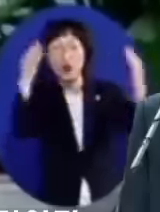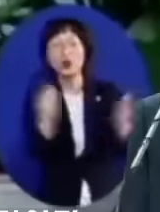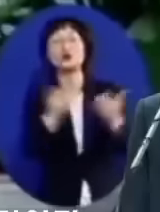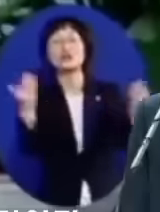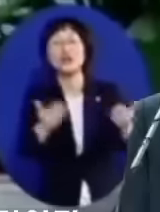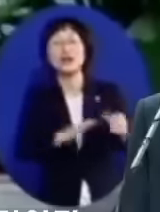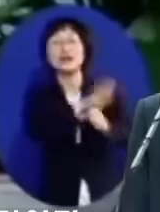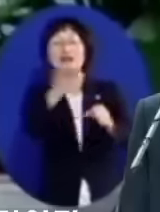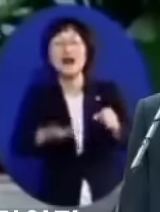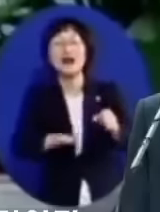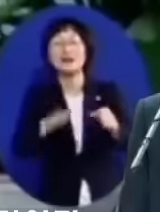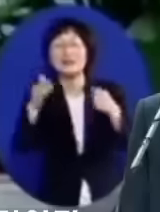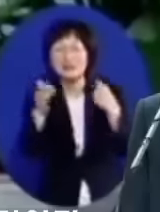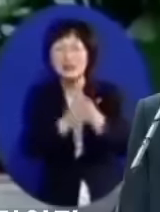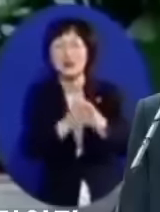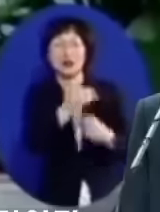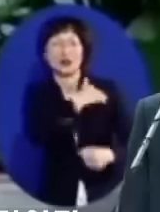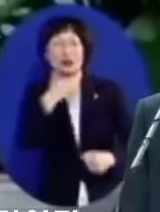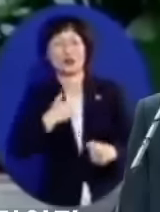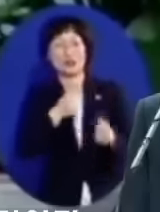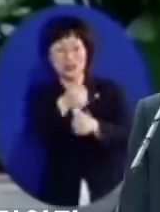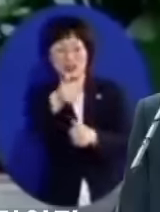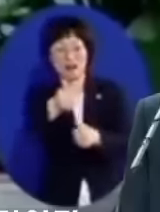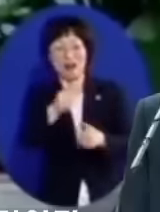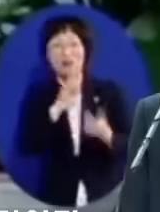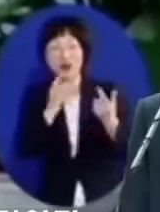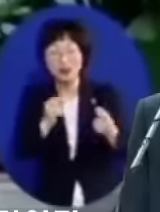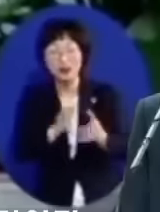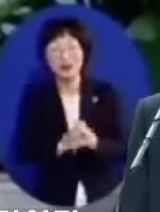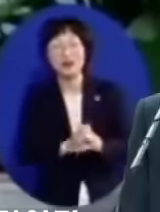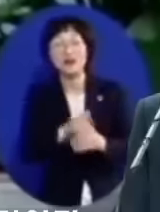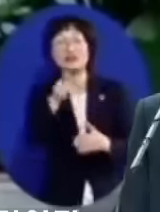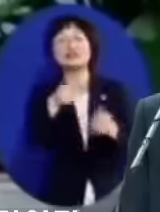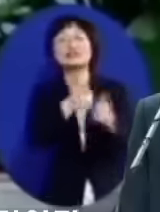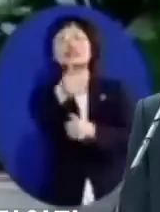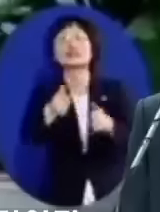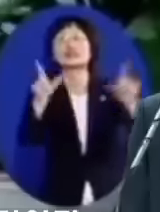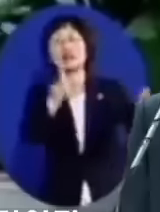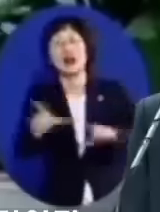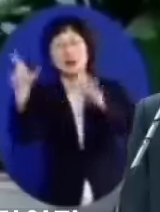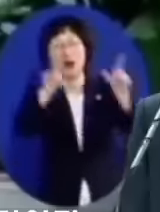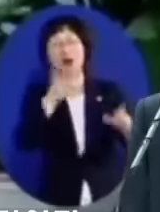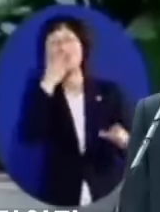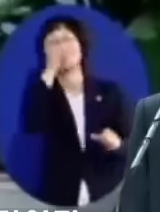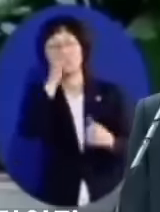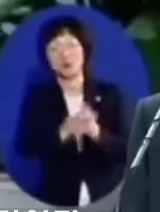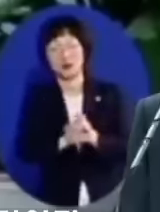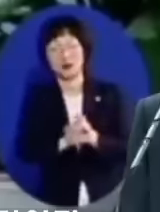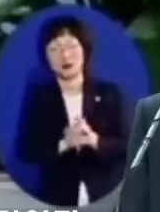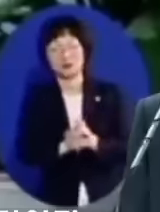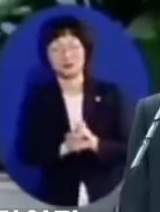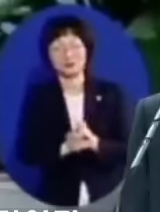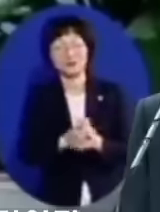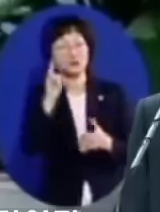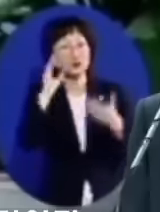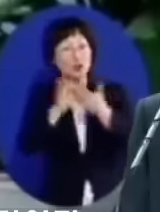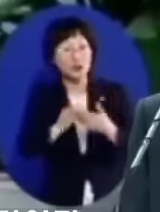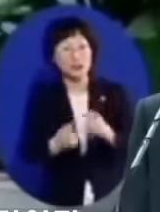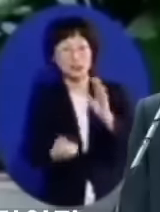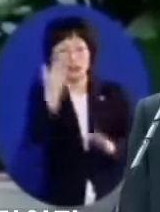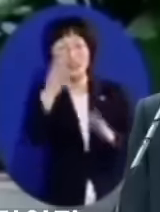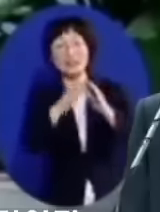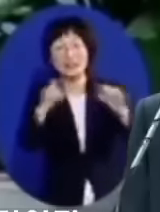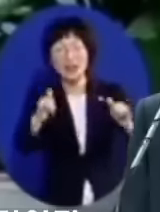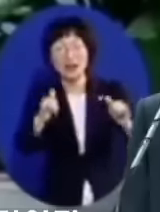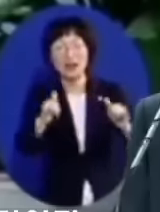우리를 사랑하는 이로 말하면 우리가 넉넉히 이기나니라. 우리는 이기는 삶을 살 수 있는 것입니다. 왜냐하면 승리자 예수님이